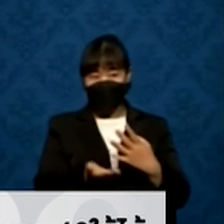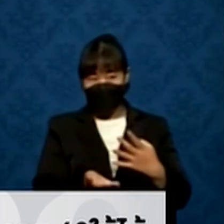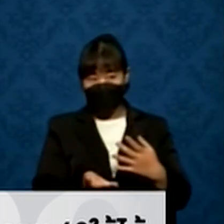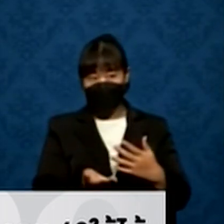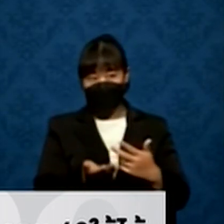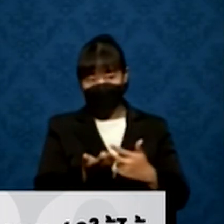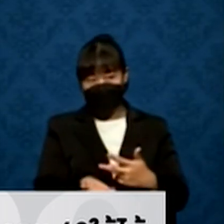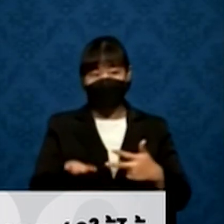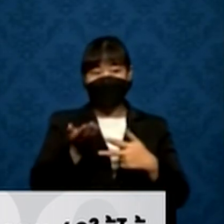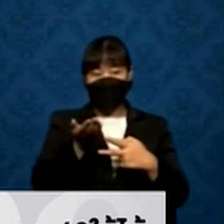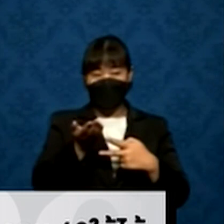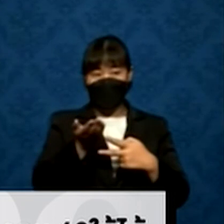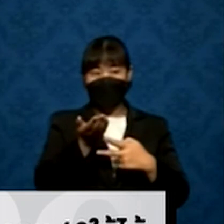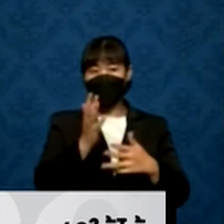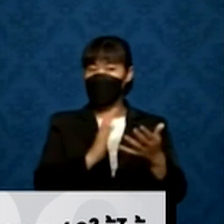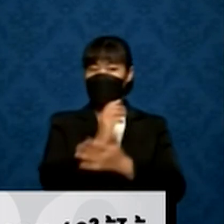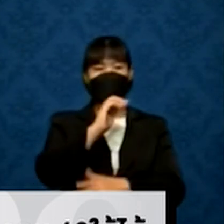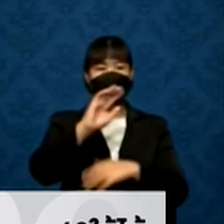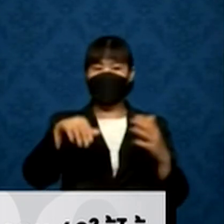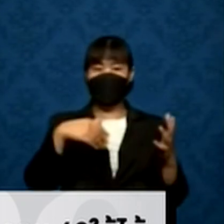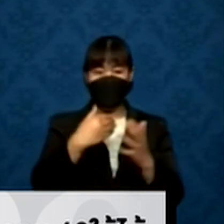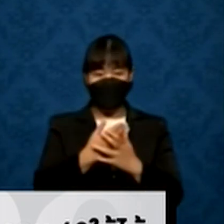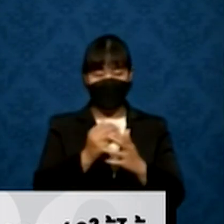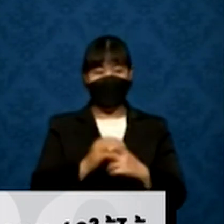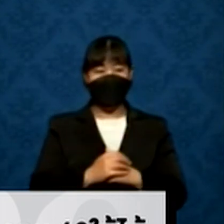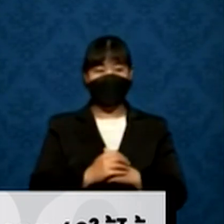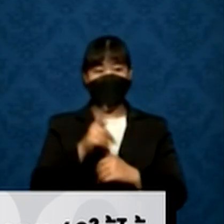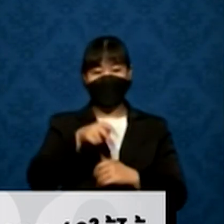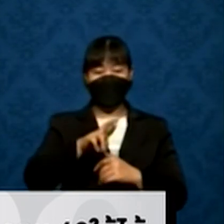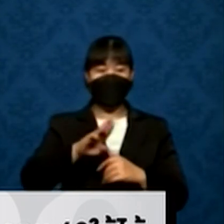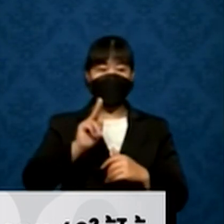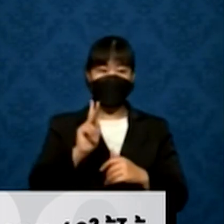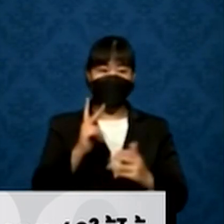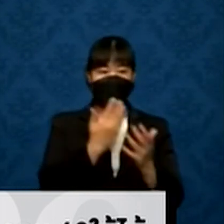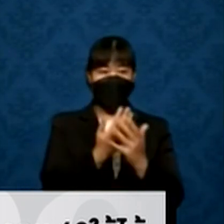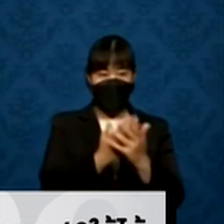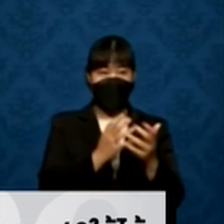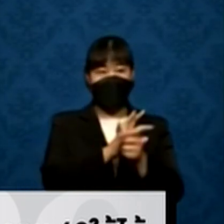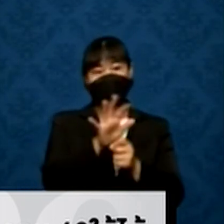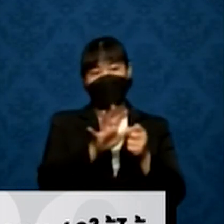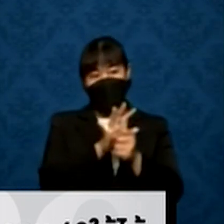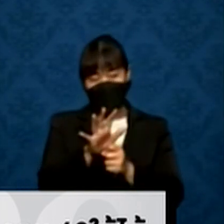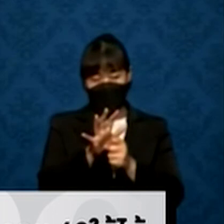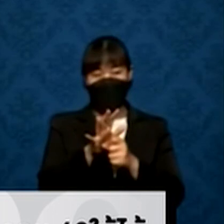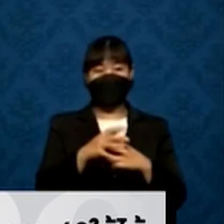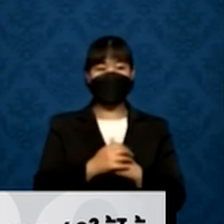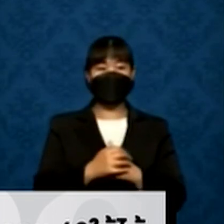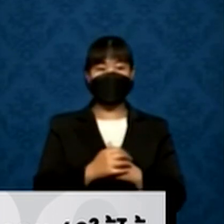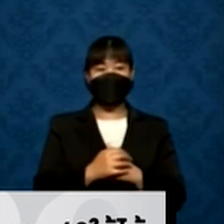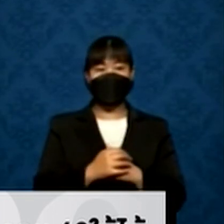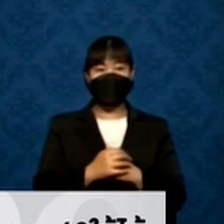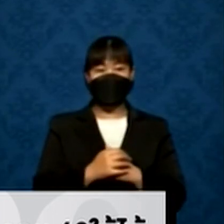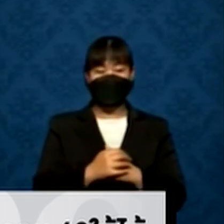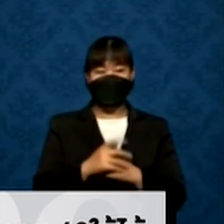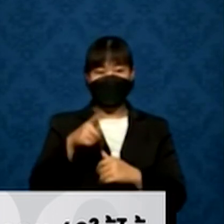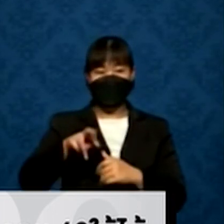มากและแก้ไขรัฐธรรมนูญก็สำเร็จตรงที่ขีดเส้นใต้ไว้เลยนะคะสำหรับเบอร์พ.ต.ต.นะคะแล้วก็ทุกพรรคการเมืองและกันนะคะ